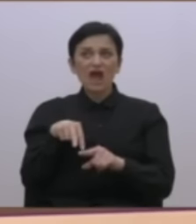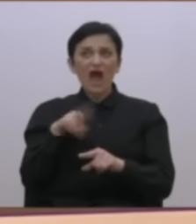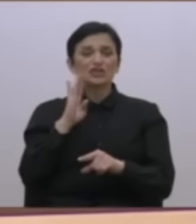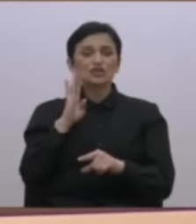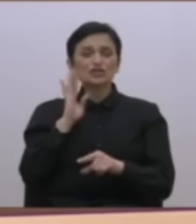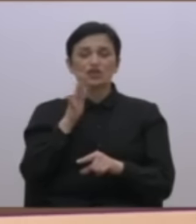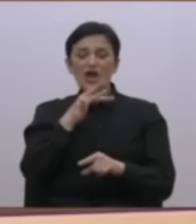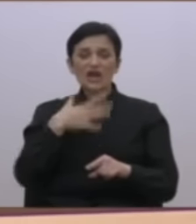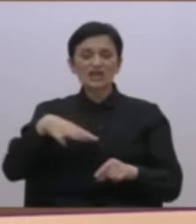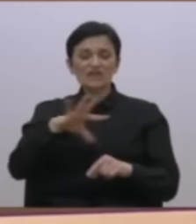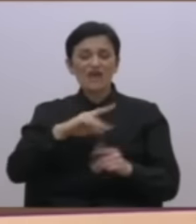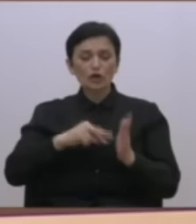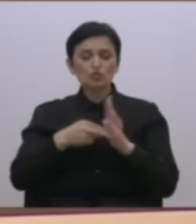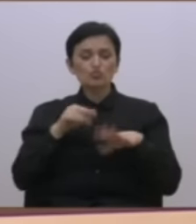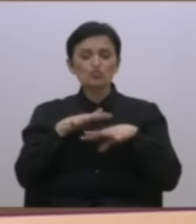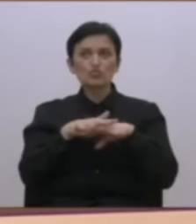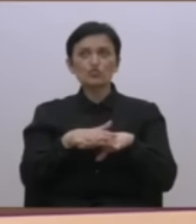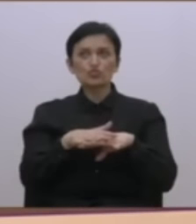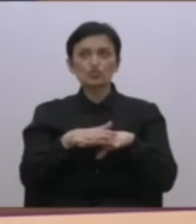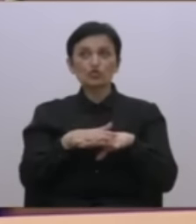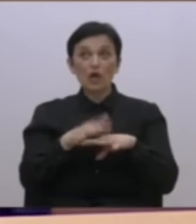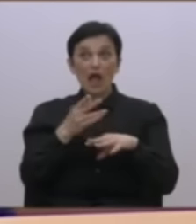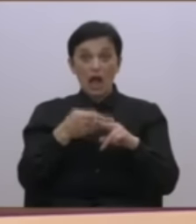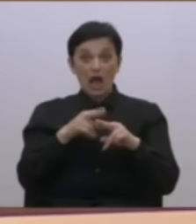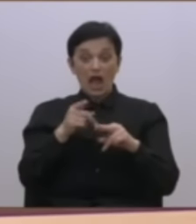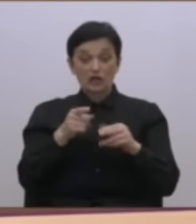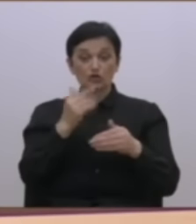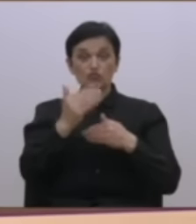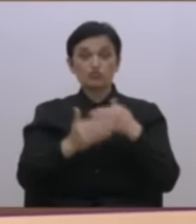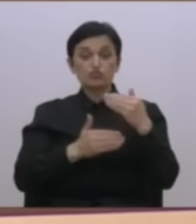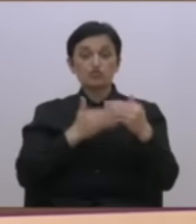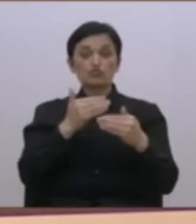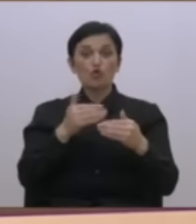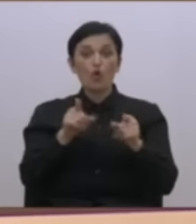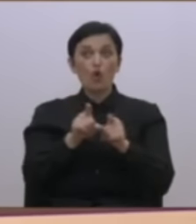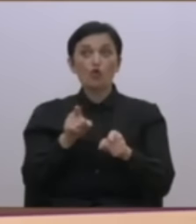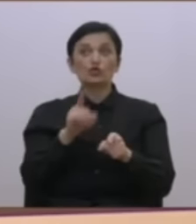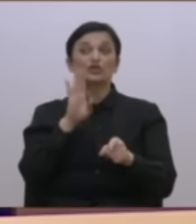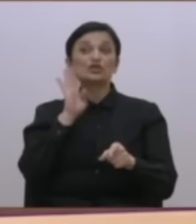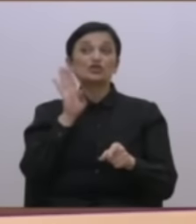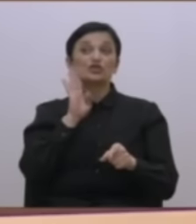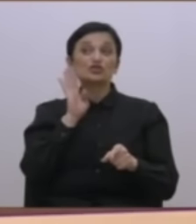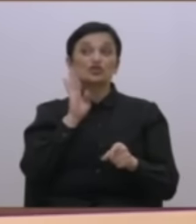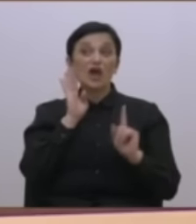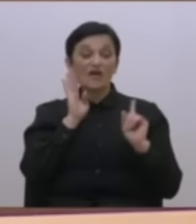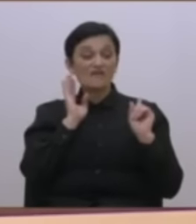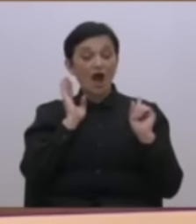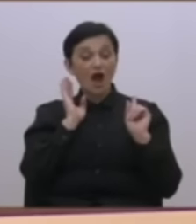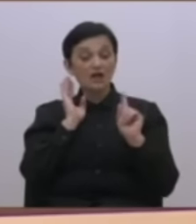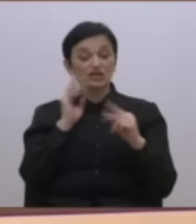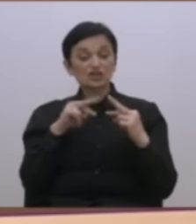Shevardnadzis dros kveqnis byudzheti. Turme es progressuli ase vtkvat rezhimi, Shevardnadzisa romelits shemdeg